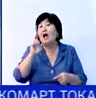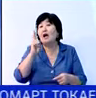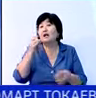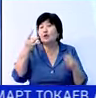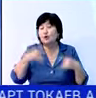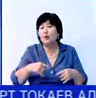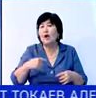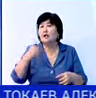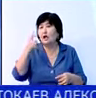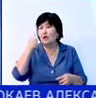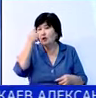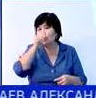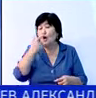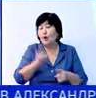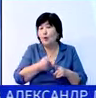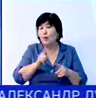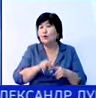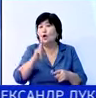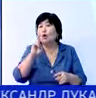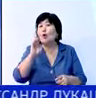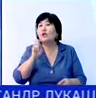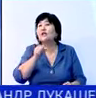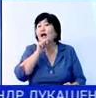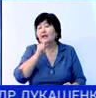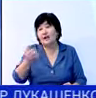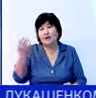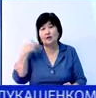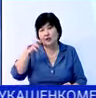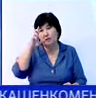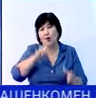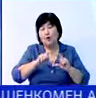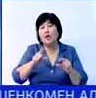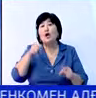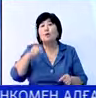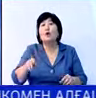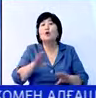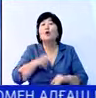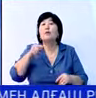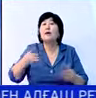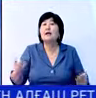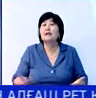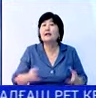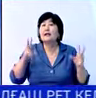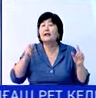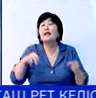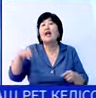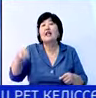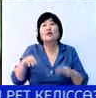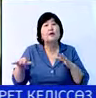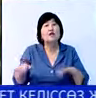туғанына ғасыр толады. Осыған орай Қорқыт атындағы Қызылорда мемлекеттік университетінде «Мың өліп, мың тірілген» атты әдеби шара